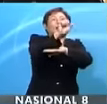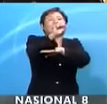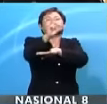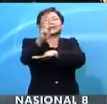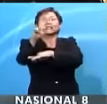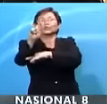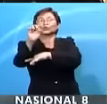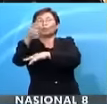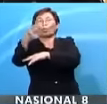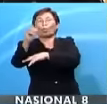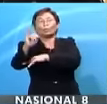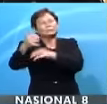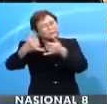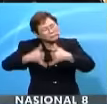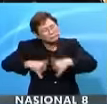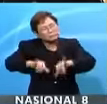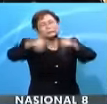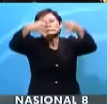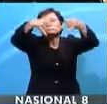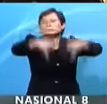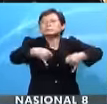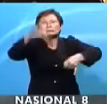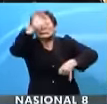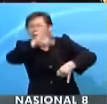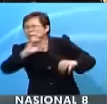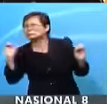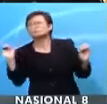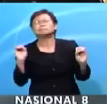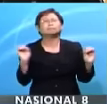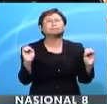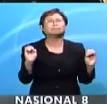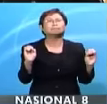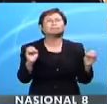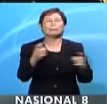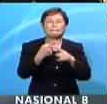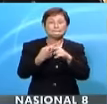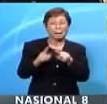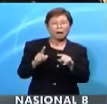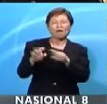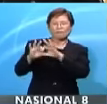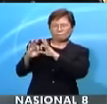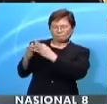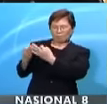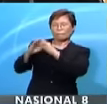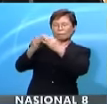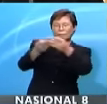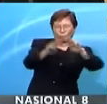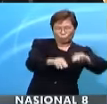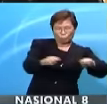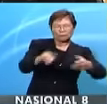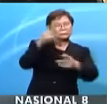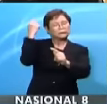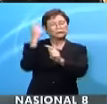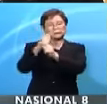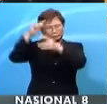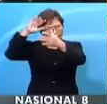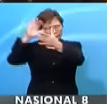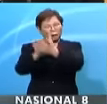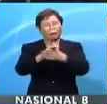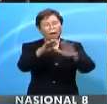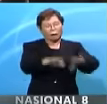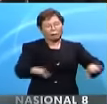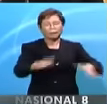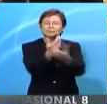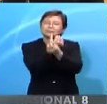Musang, Kelantan masih buntu tanpa sebarang tanda positif. Bagaimanapun, ahli keluarga murid-murid terlibat tetap yakin bahawa anak